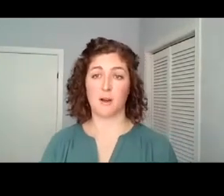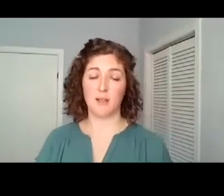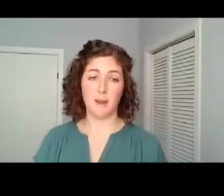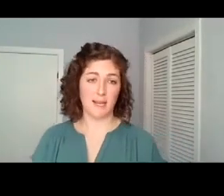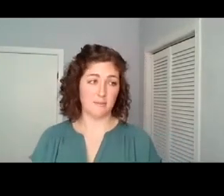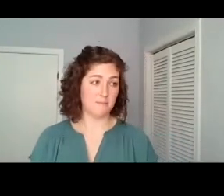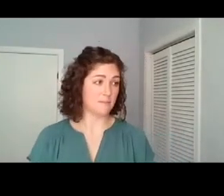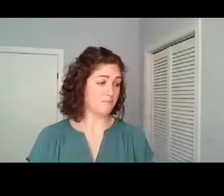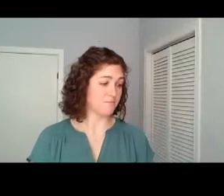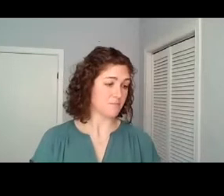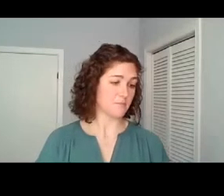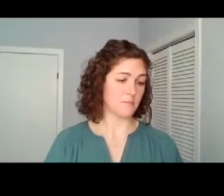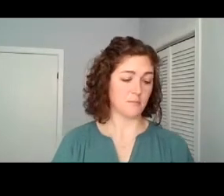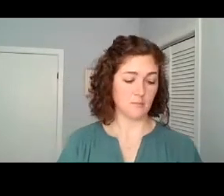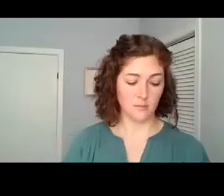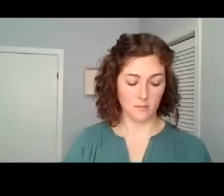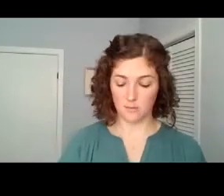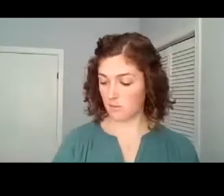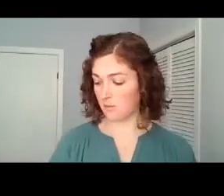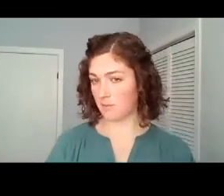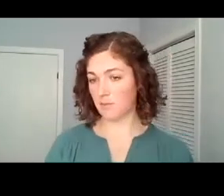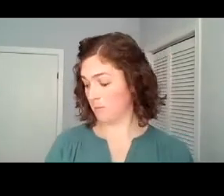Alors, je vais recéder la parole à Megan.